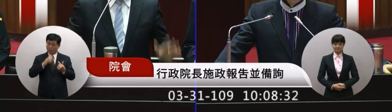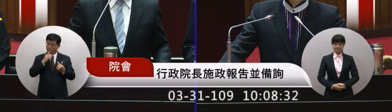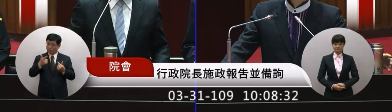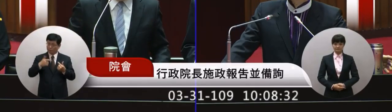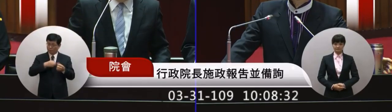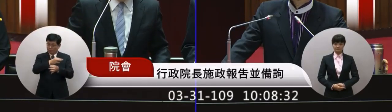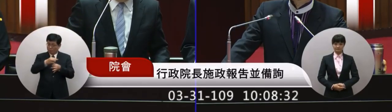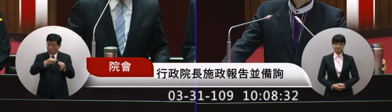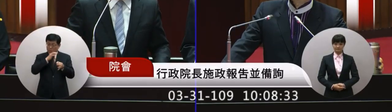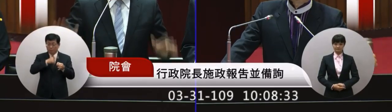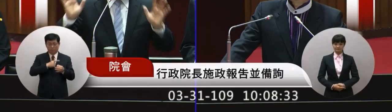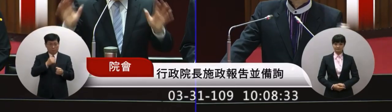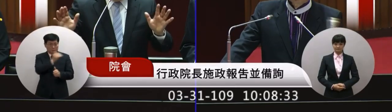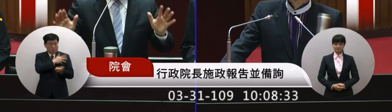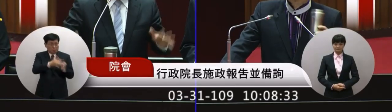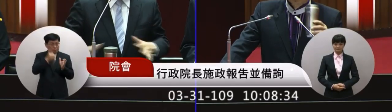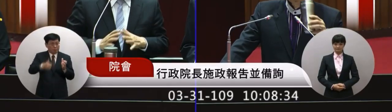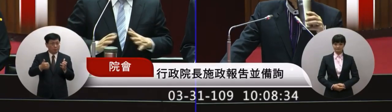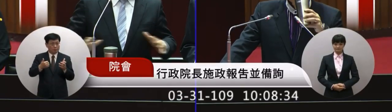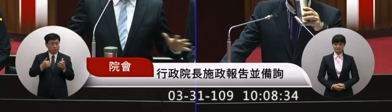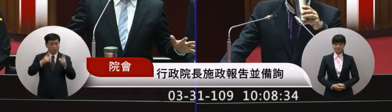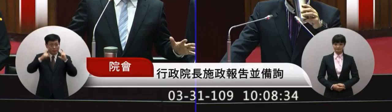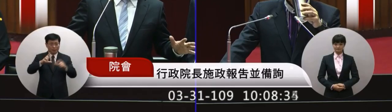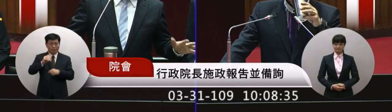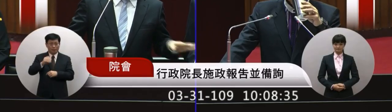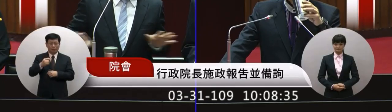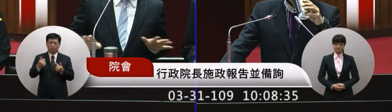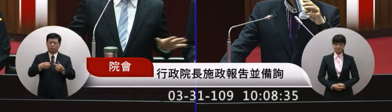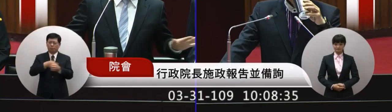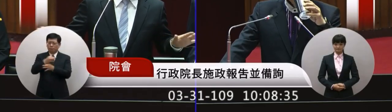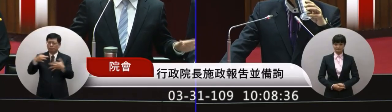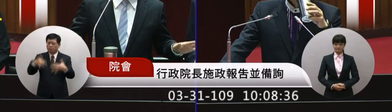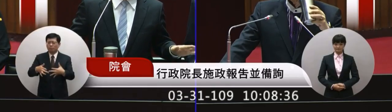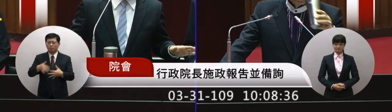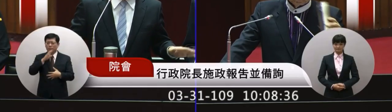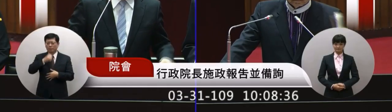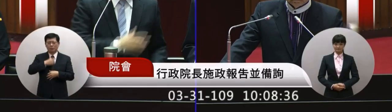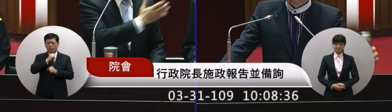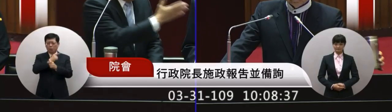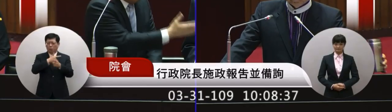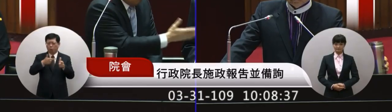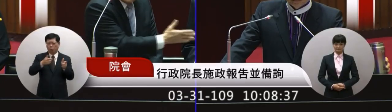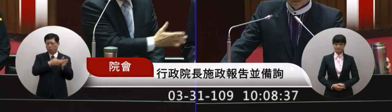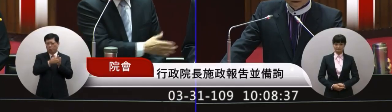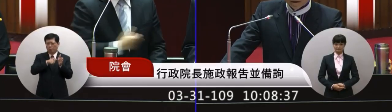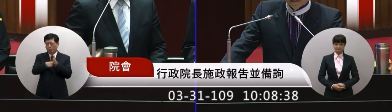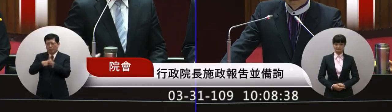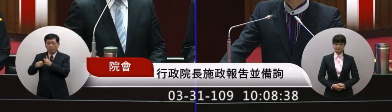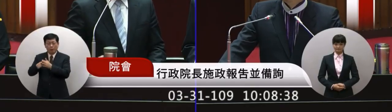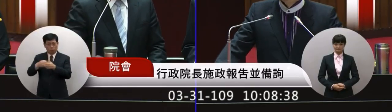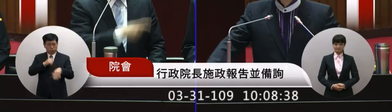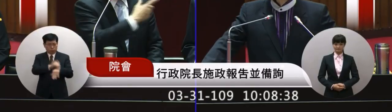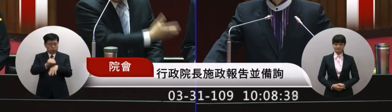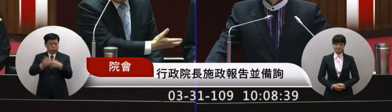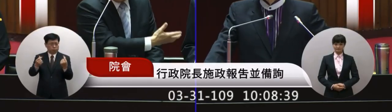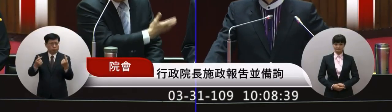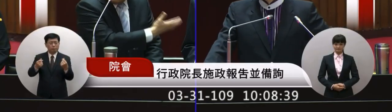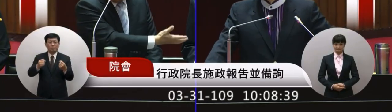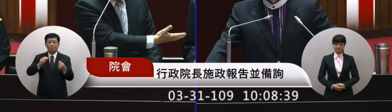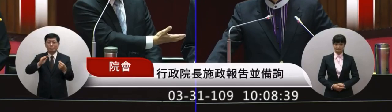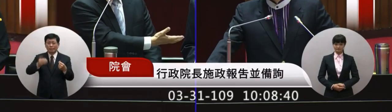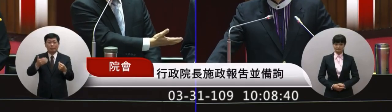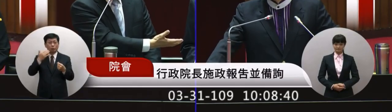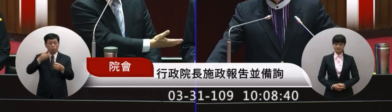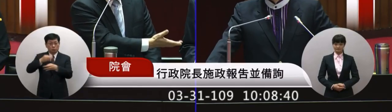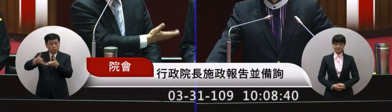有诶经济成熟中？其实咯。经济这问题方方面面，所以阮每一个拢足强的。其实